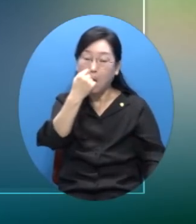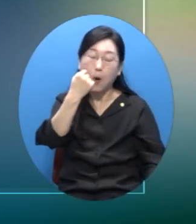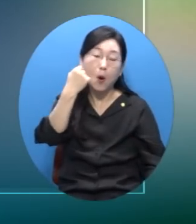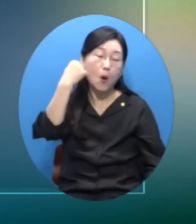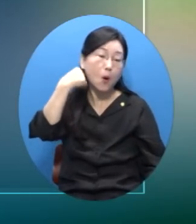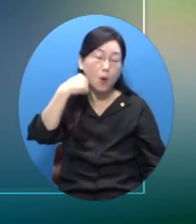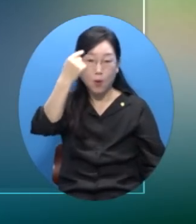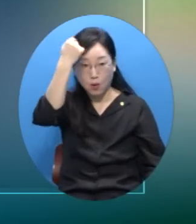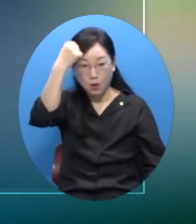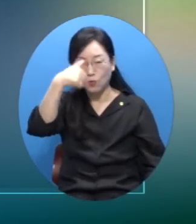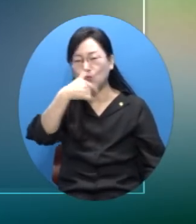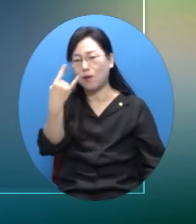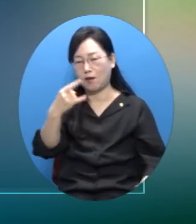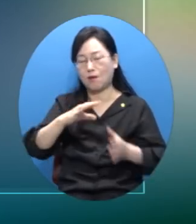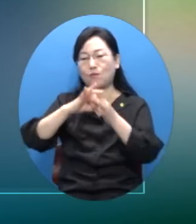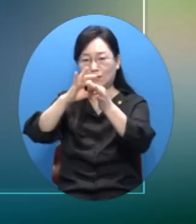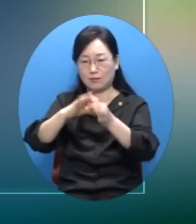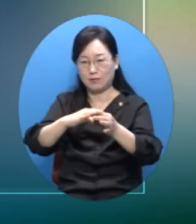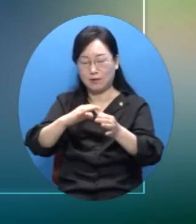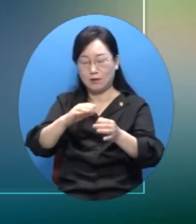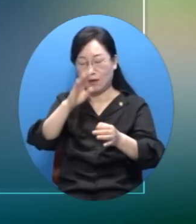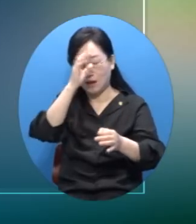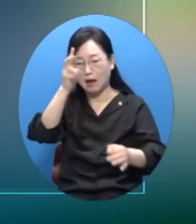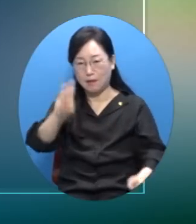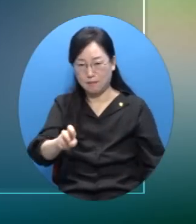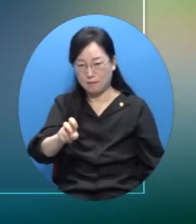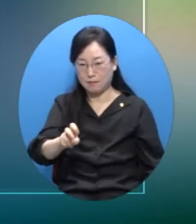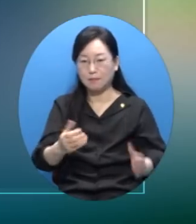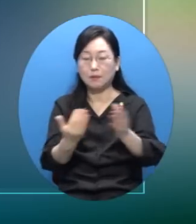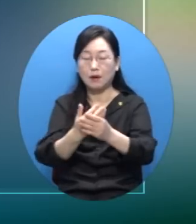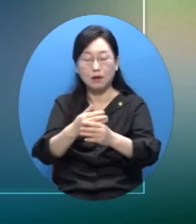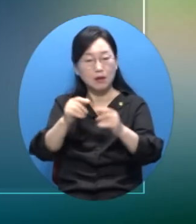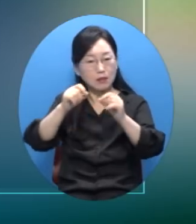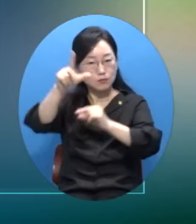들어간 것인데 이 암에 걸리면 대부분 1년 내로 죽습니다.